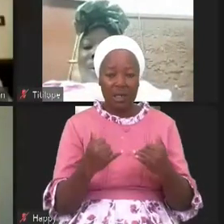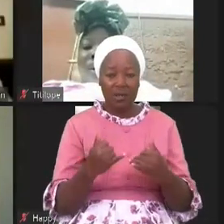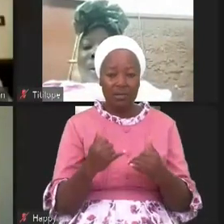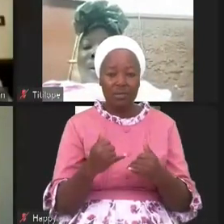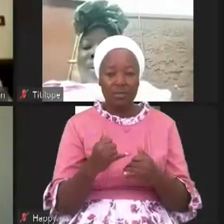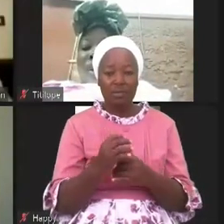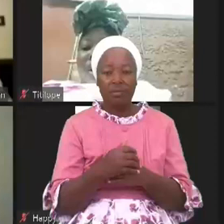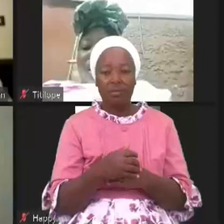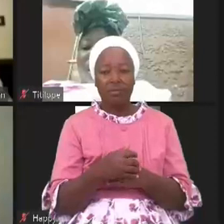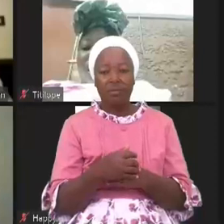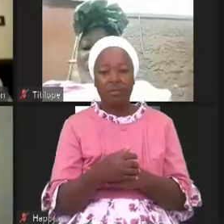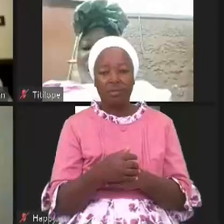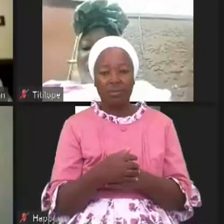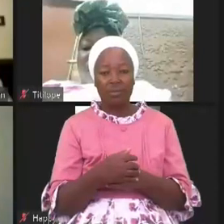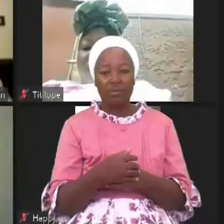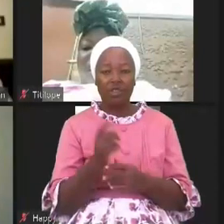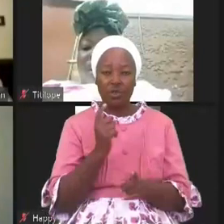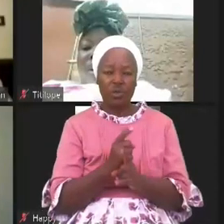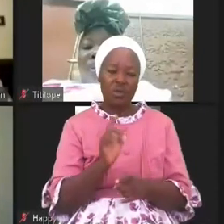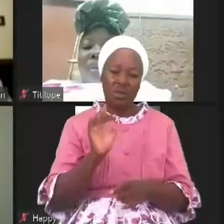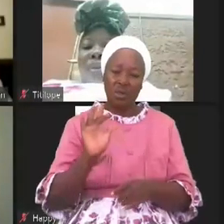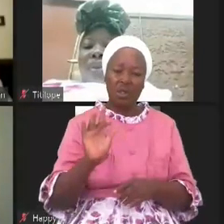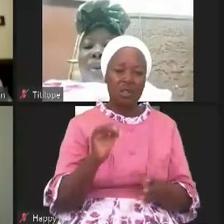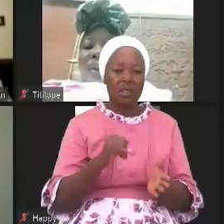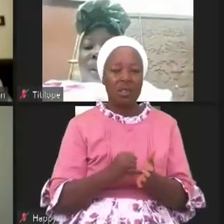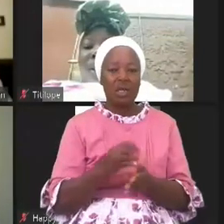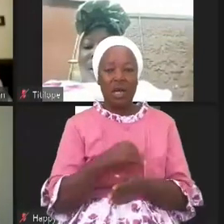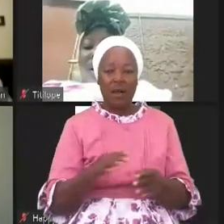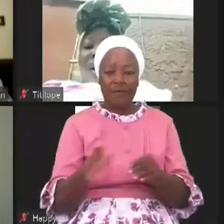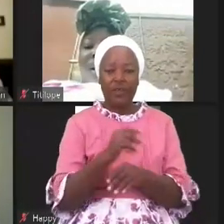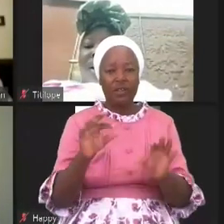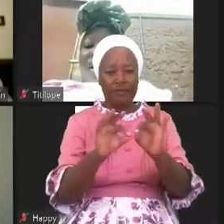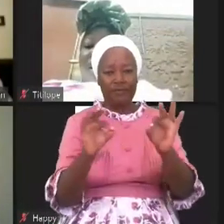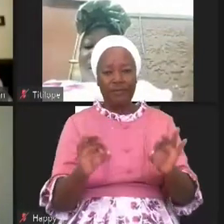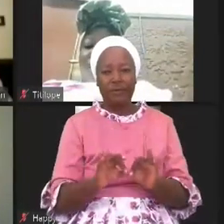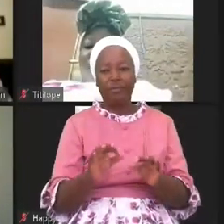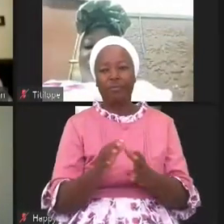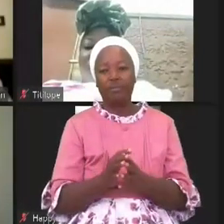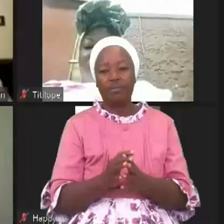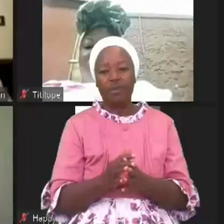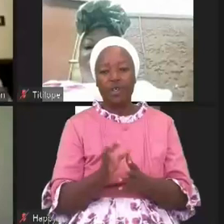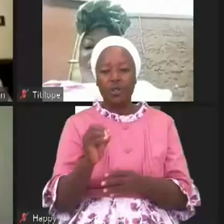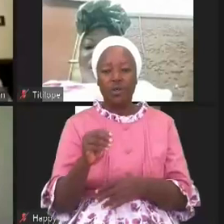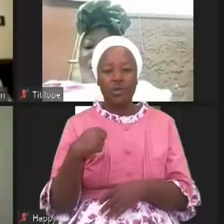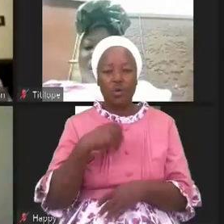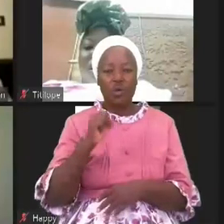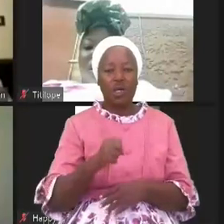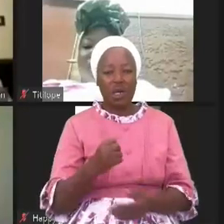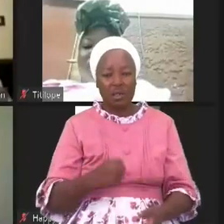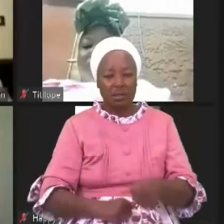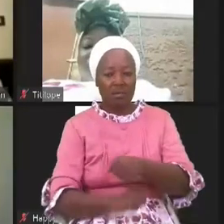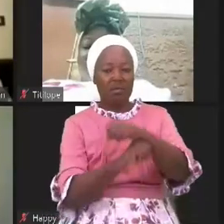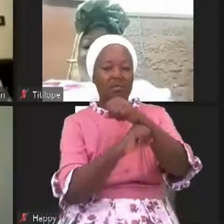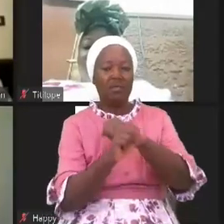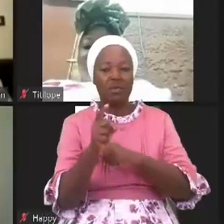Cliquez dessus et un formulaire va s'afficher. Remplissez le formulaire pour que nous puissions